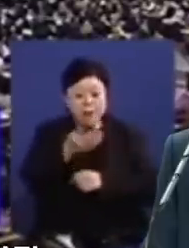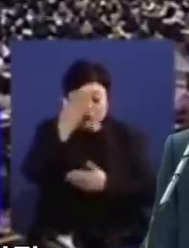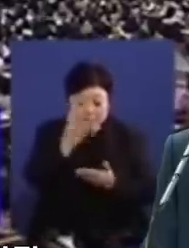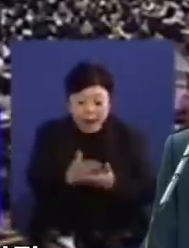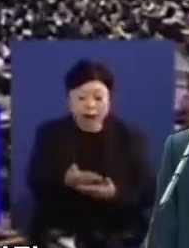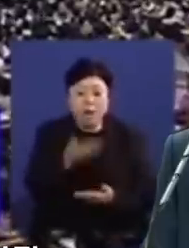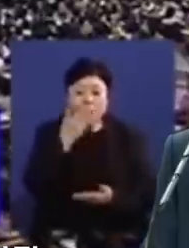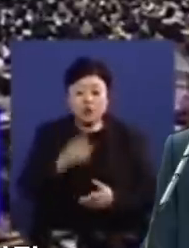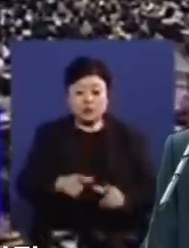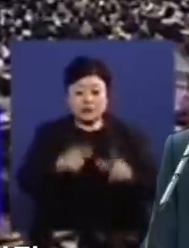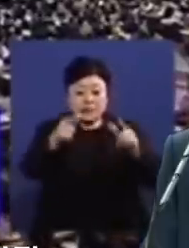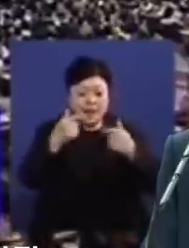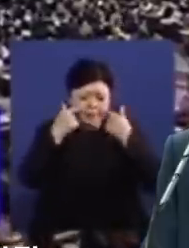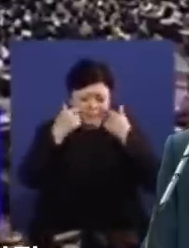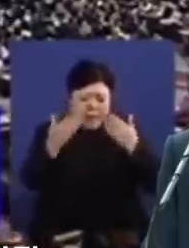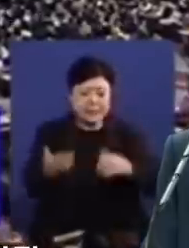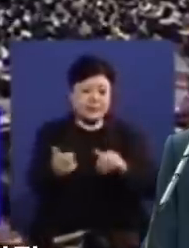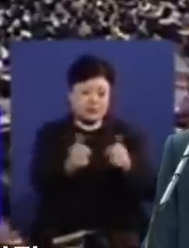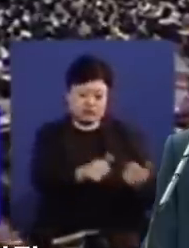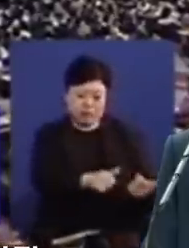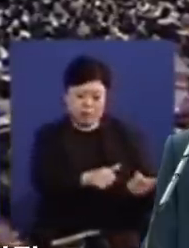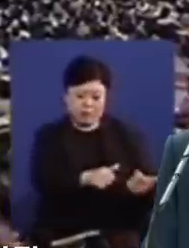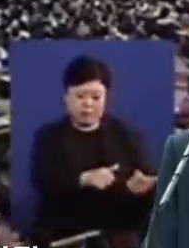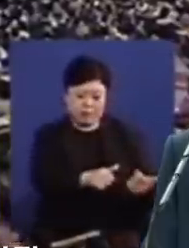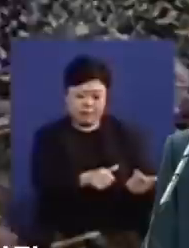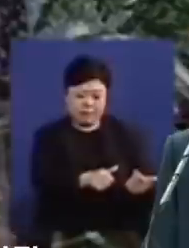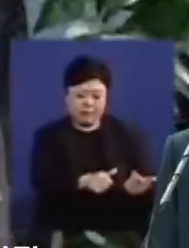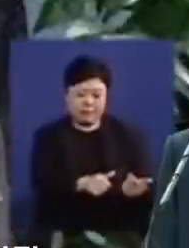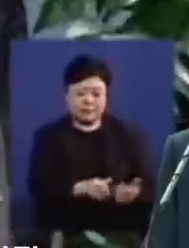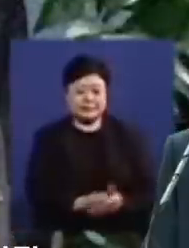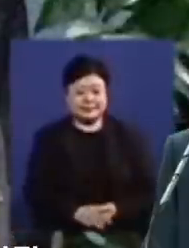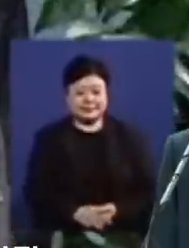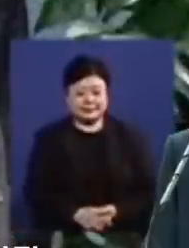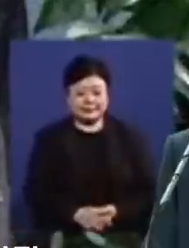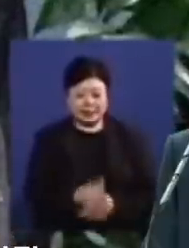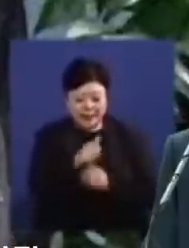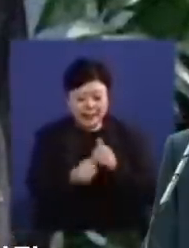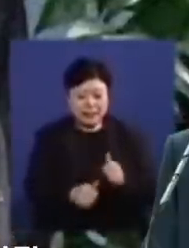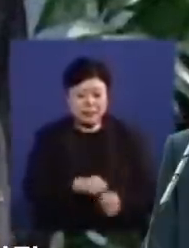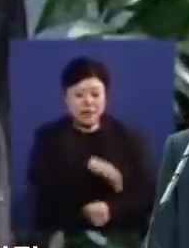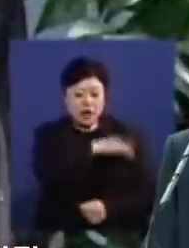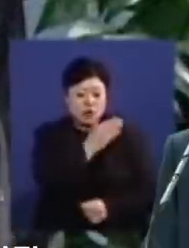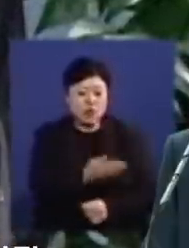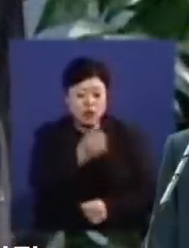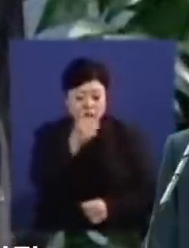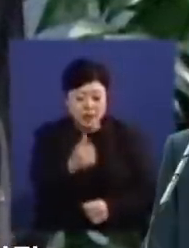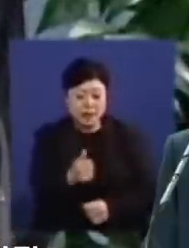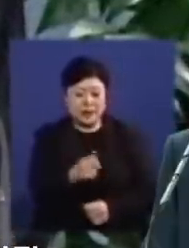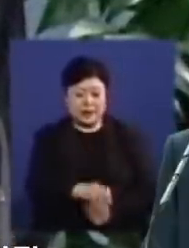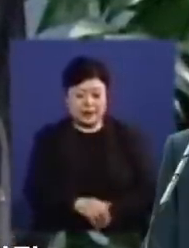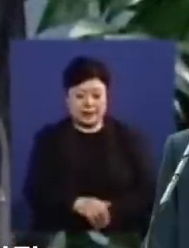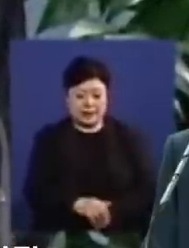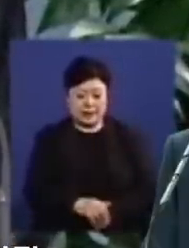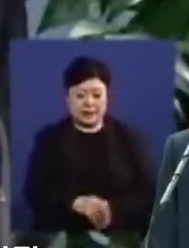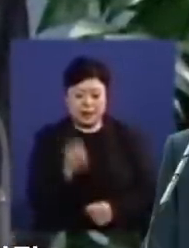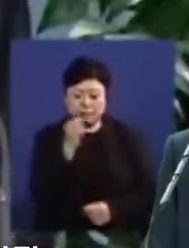먹는 날에는 반드시 죽으리라. 오늘날도 그렇습니다. 여러분 하나님의 주권에 저항하면